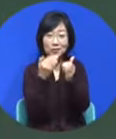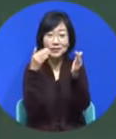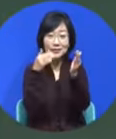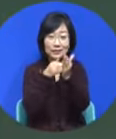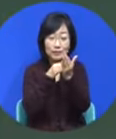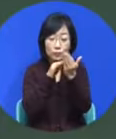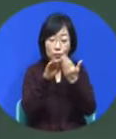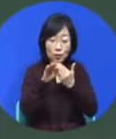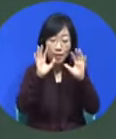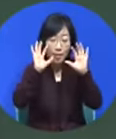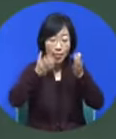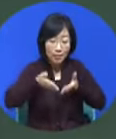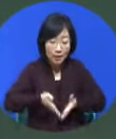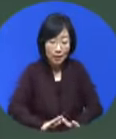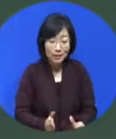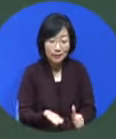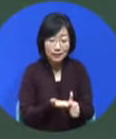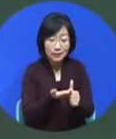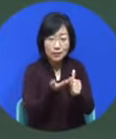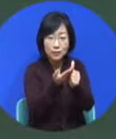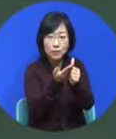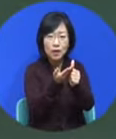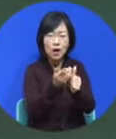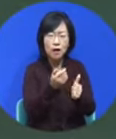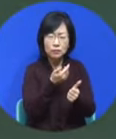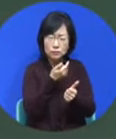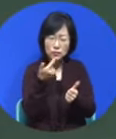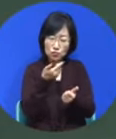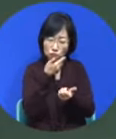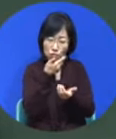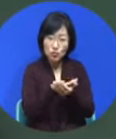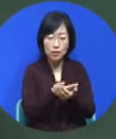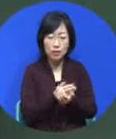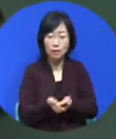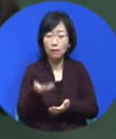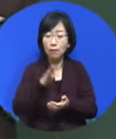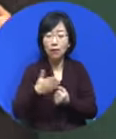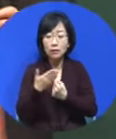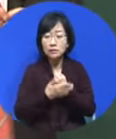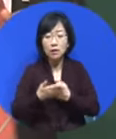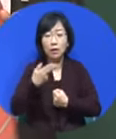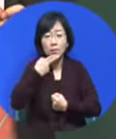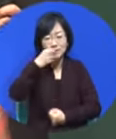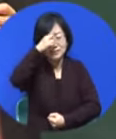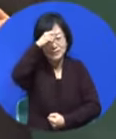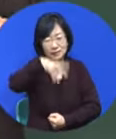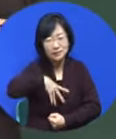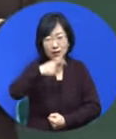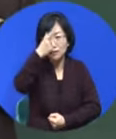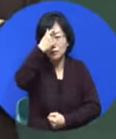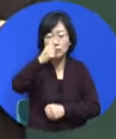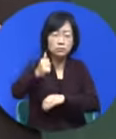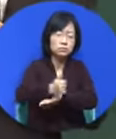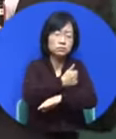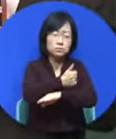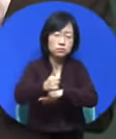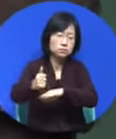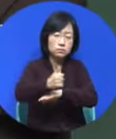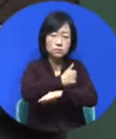상를 아주 중요한데 은혜도 못받고 이렇게 왜 왔다갔다 사람 많